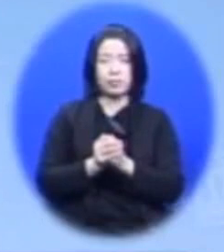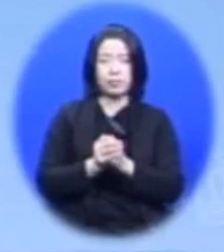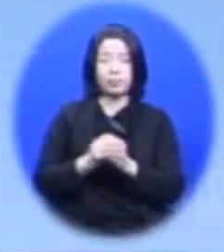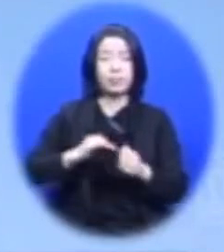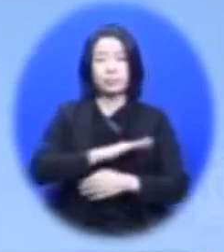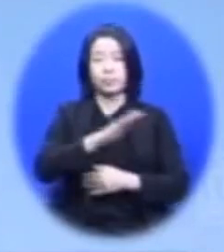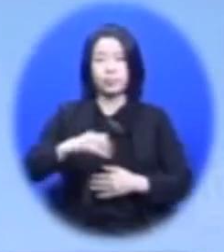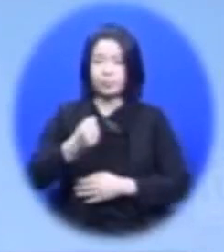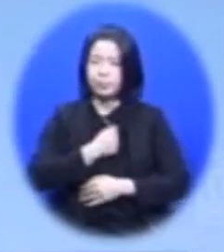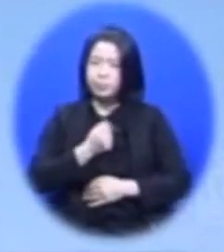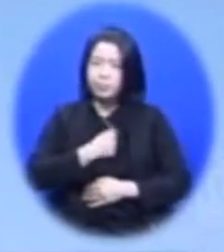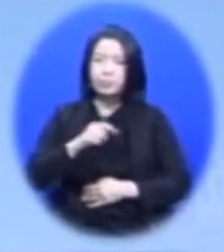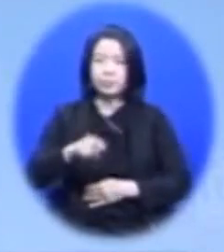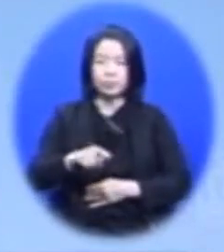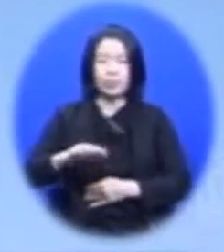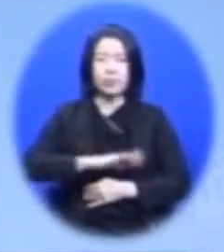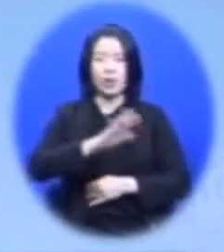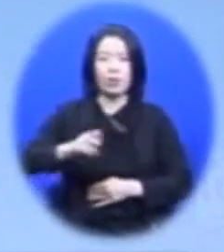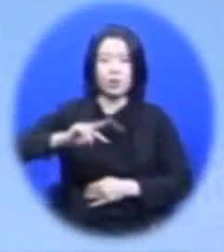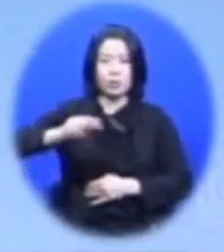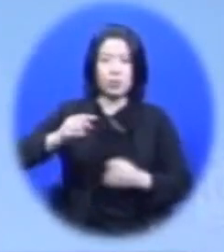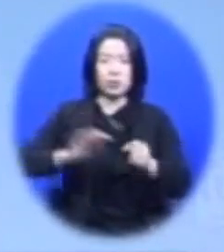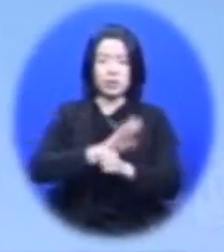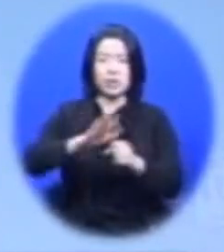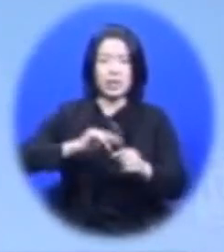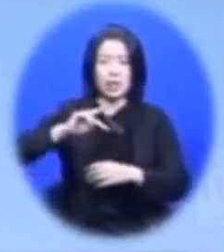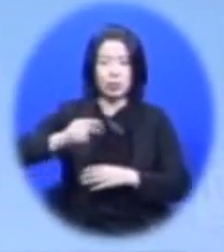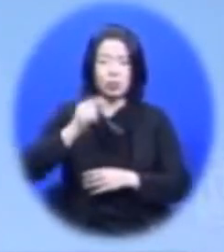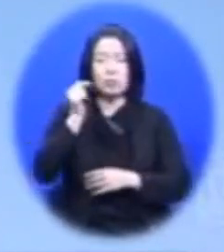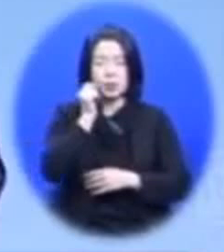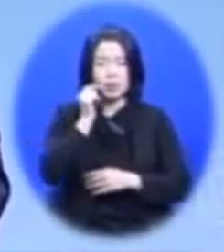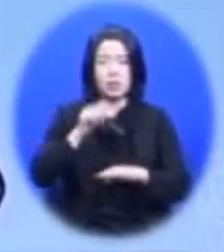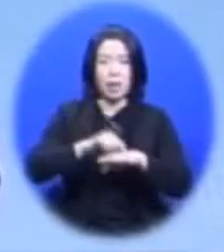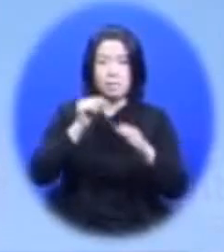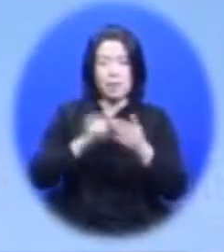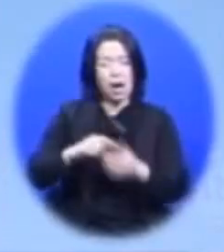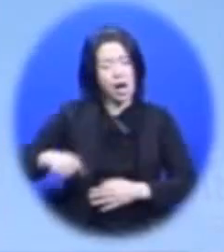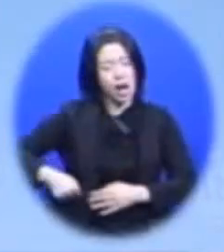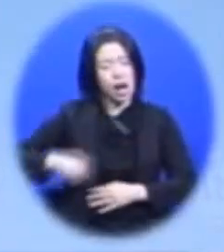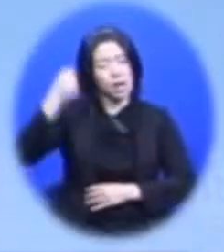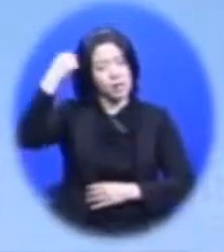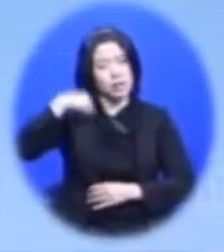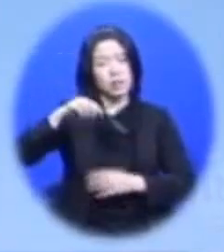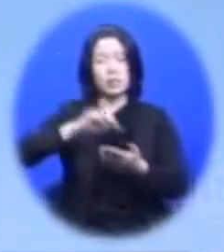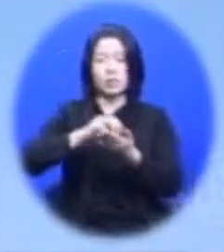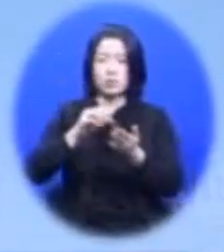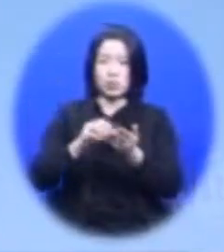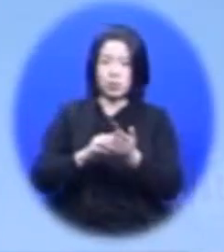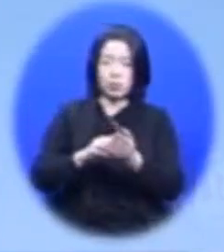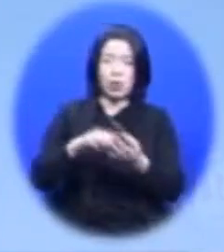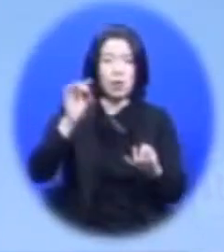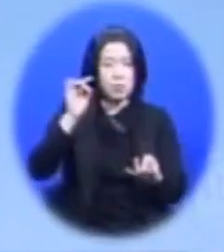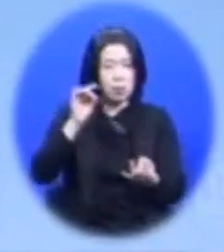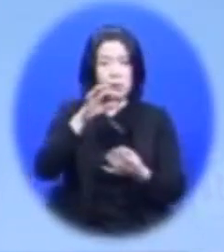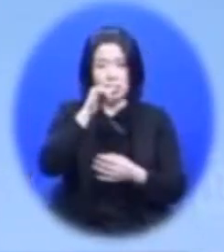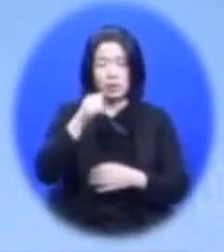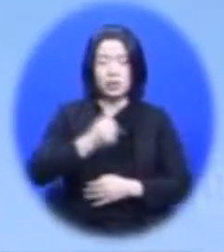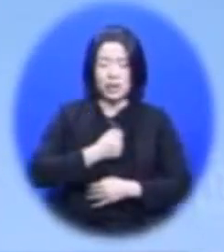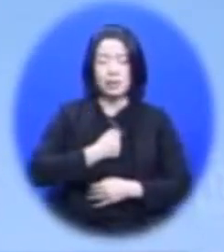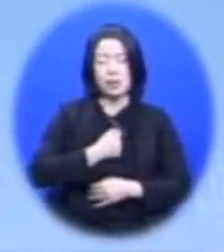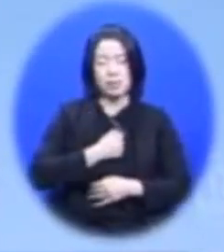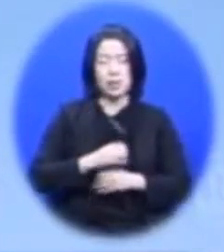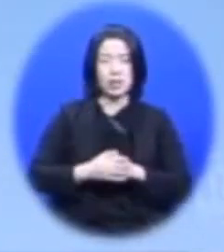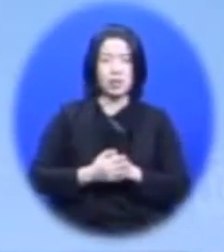우리가 답답한 것은 우리도 사랑도 못해서 그저 마음의 가책만 느끼는 정도로 이렇게 머물러 있는 게 답답하다니까.